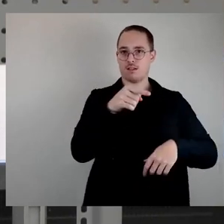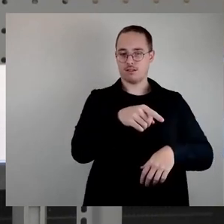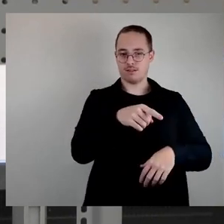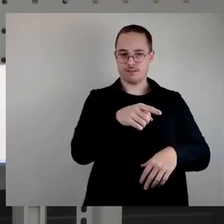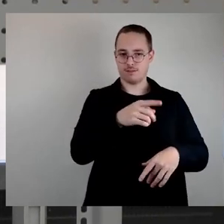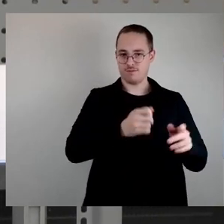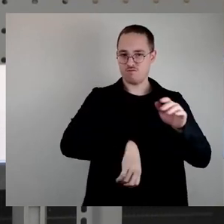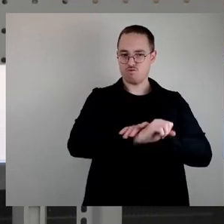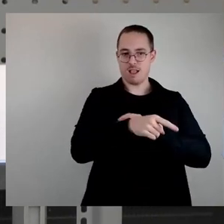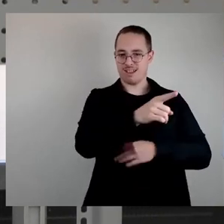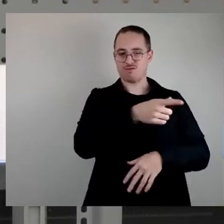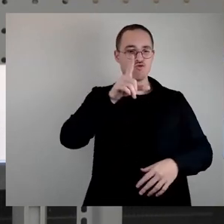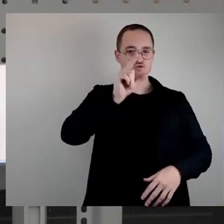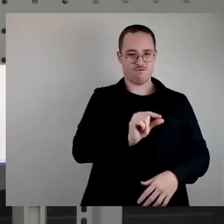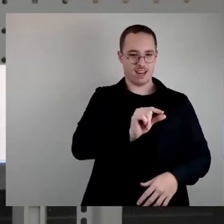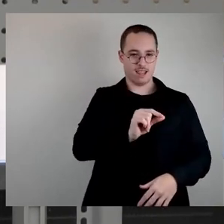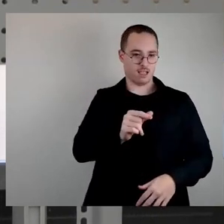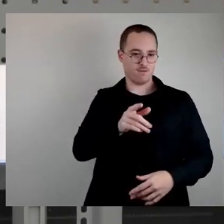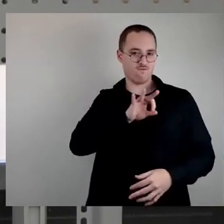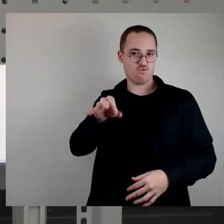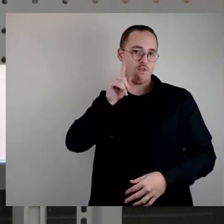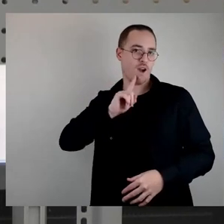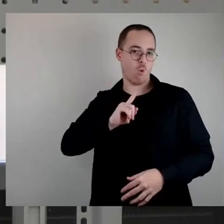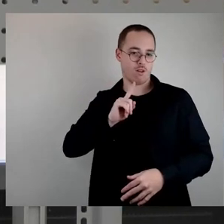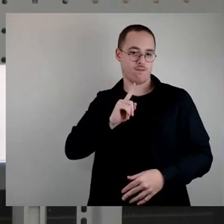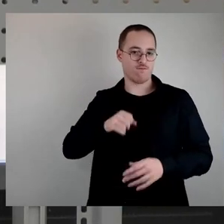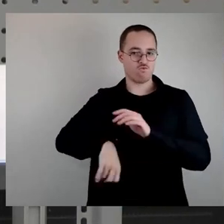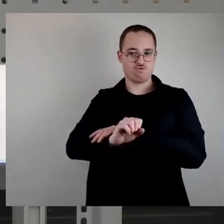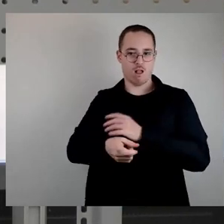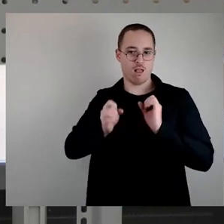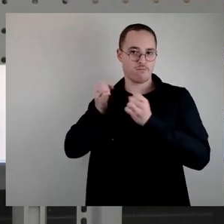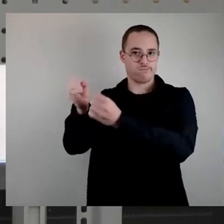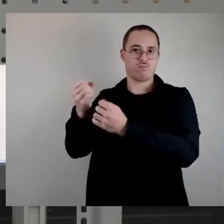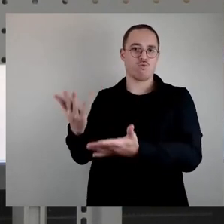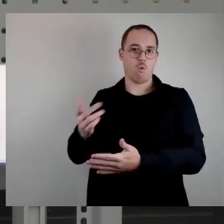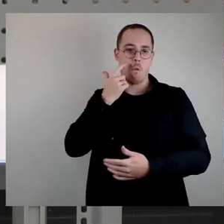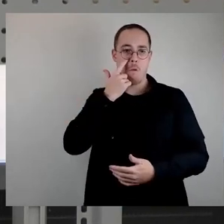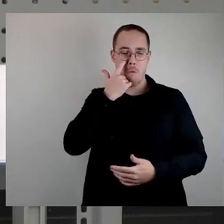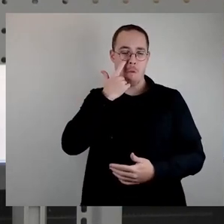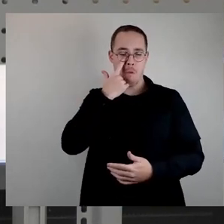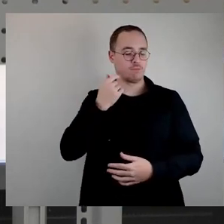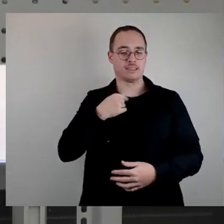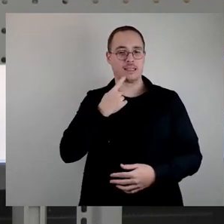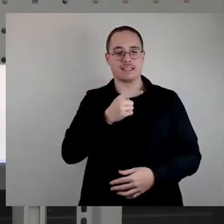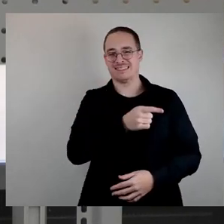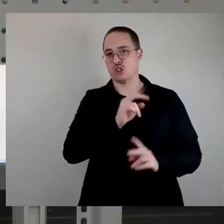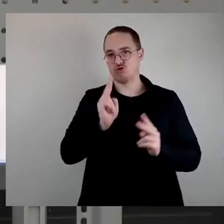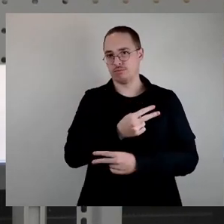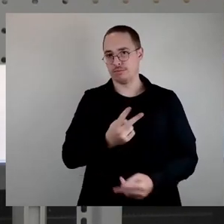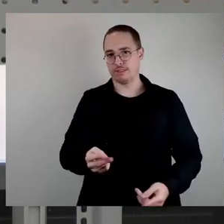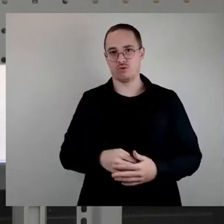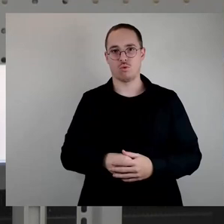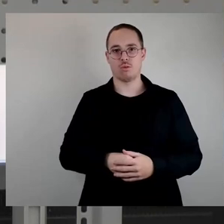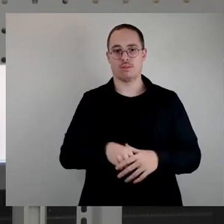so nicht tragen kann und dem ich auch widersprechen möchte. Dass man überhaupt auf die Idee kommt, den Stadtverband vorzuwerfen, er würde zu wenig für die Förderung des Frauenfußballs